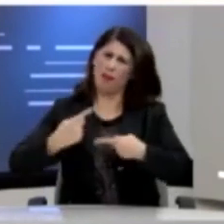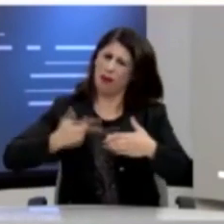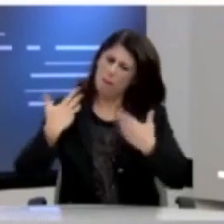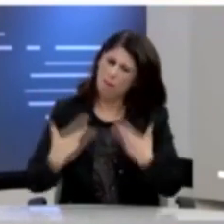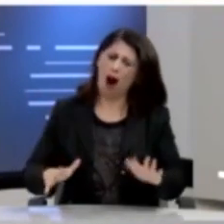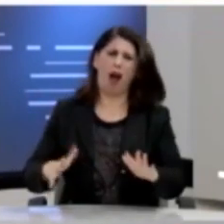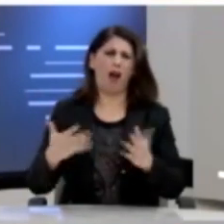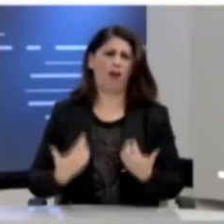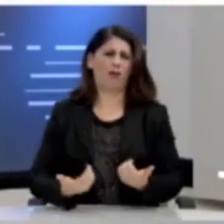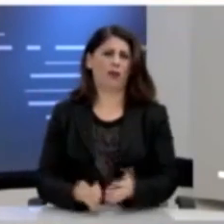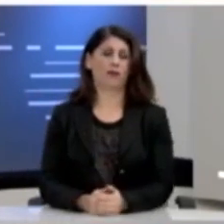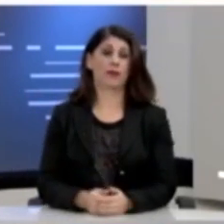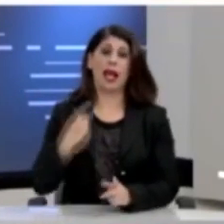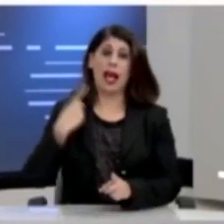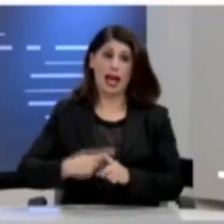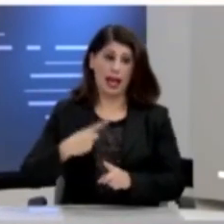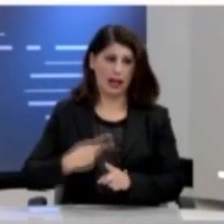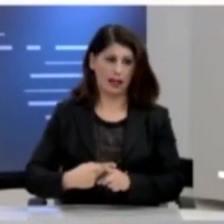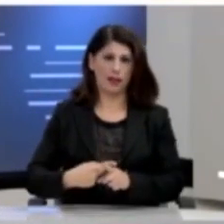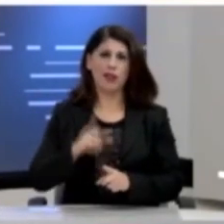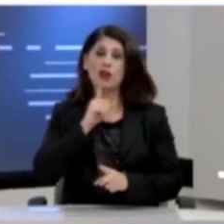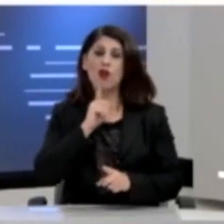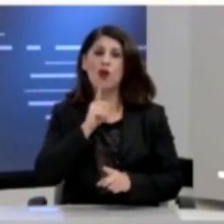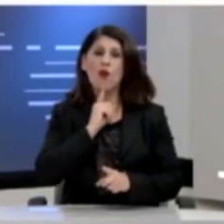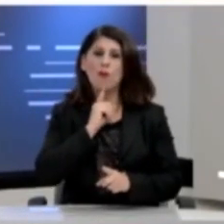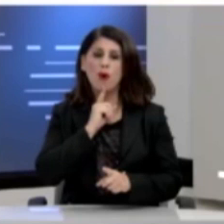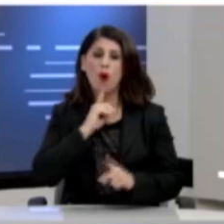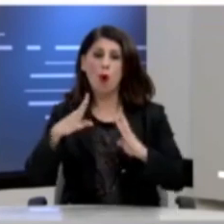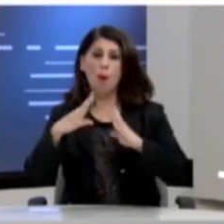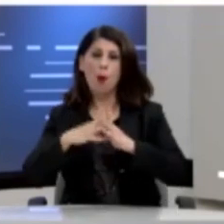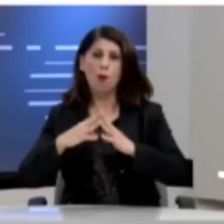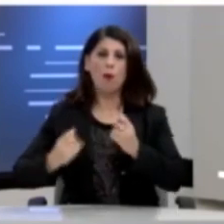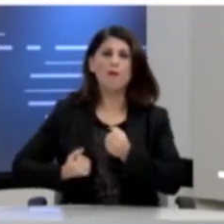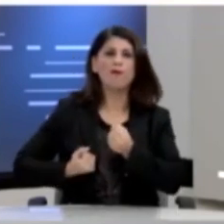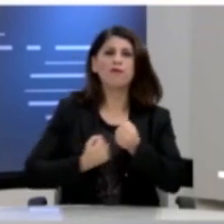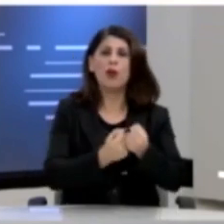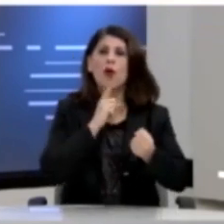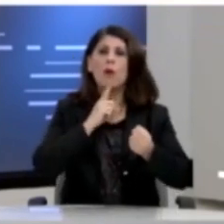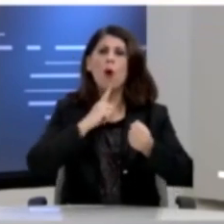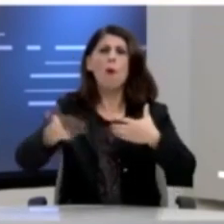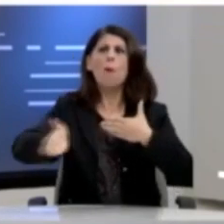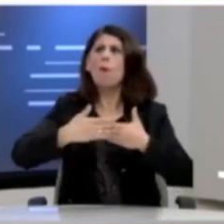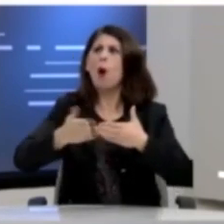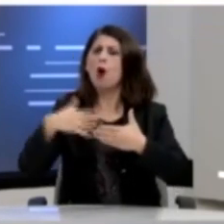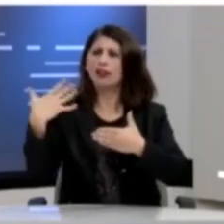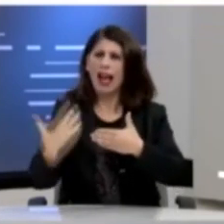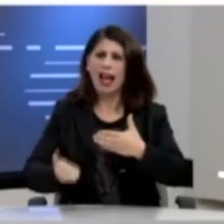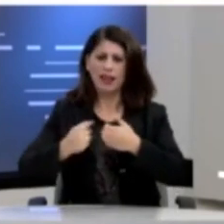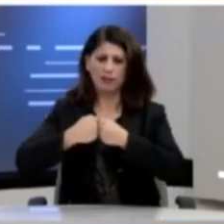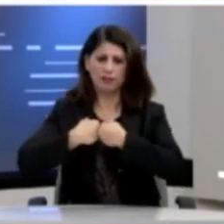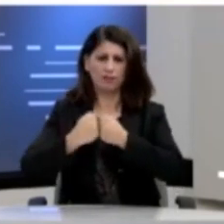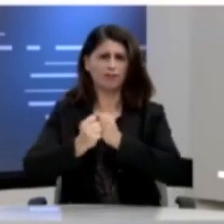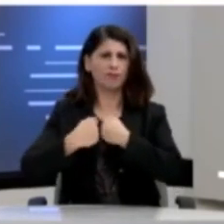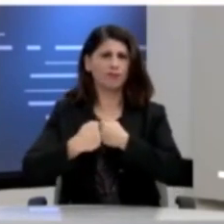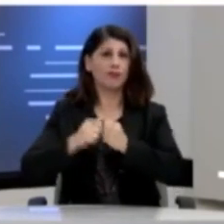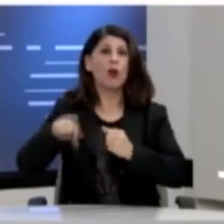Ελλάδα, ως ο γεωπολιτικός μεντεσές των ΗΠΑ στην περιοχή, έχει αναλάβει ρόλο να συμβάλλει